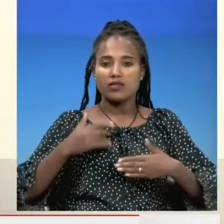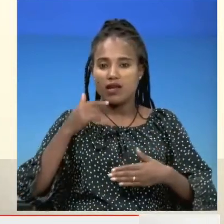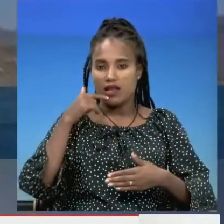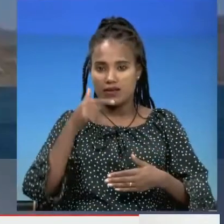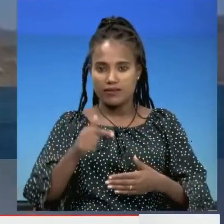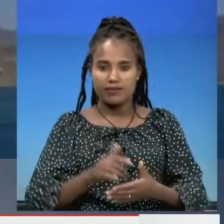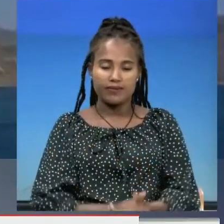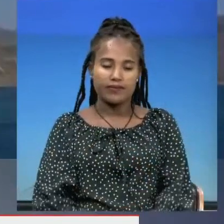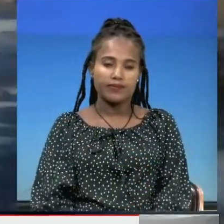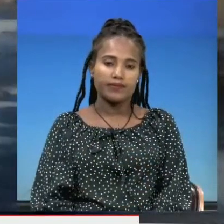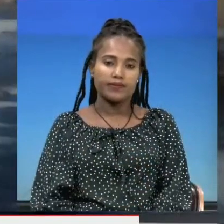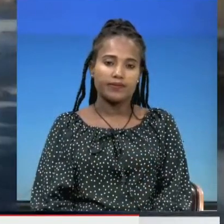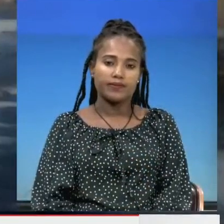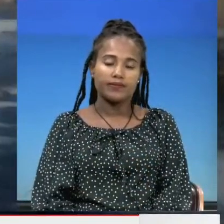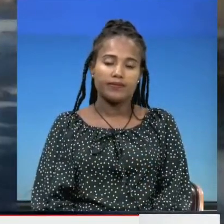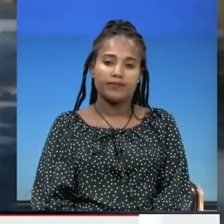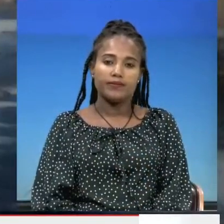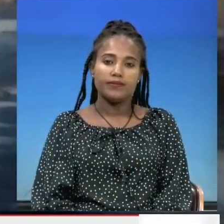አለን።